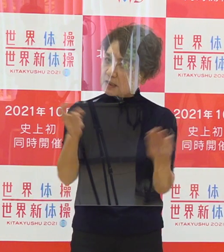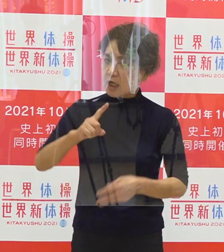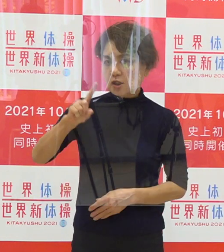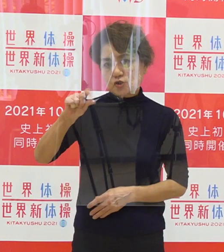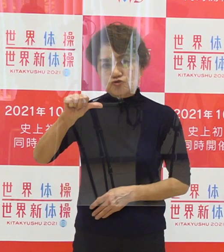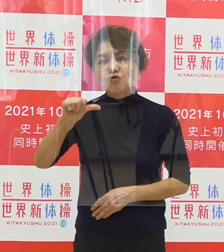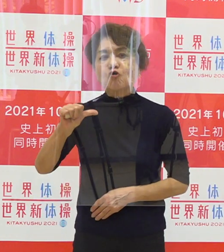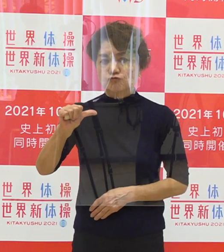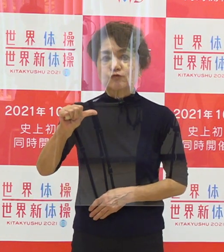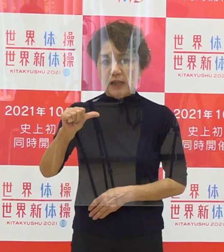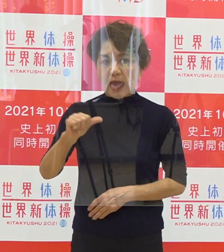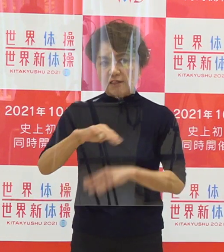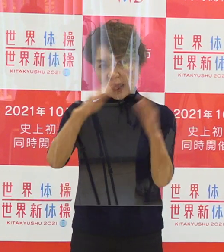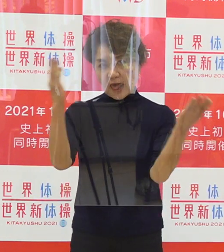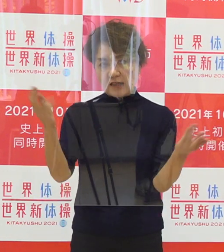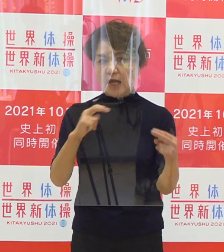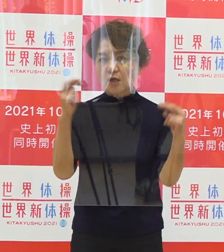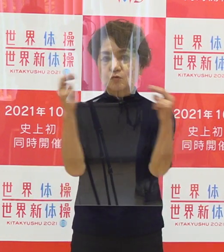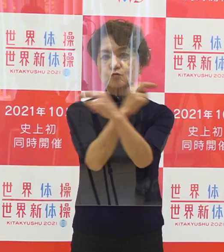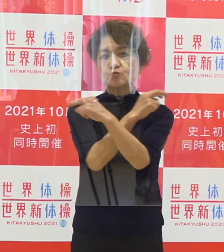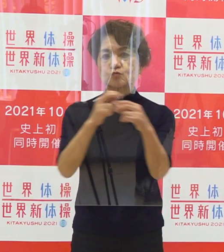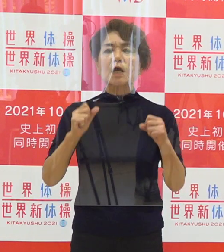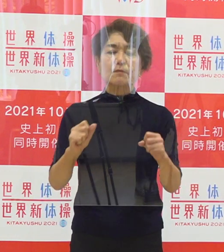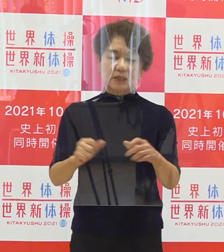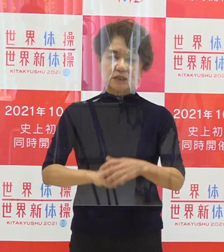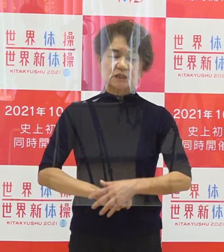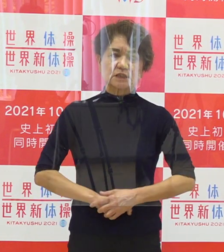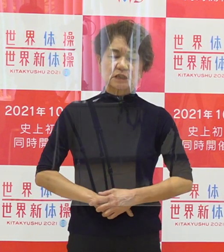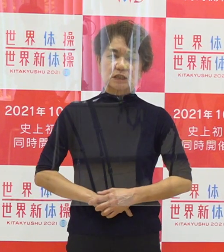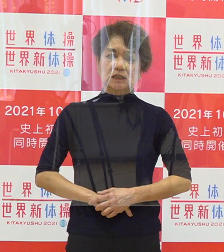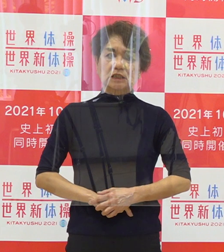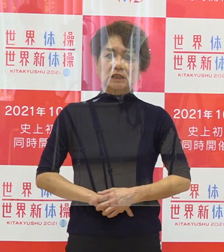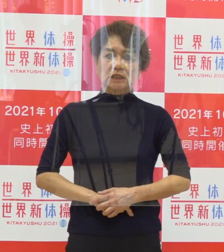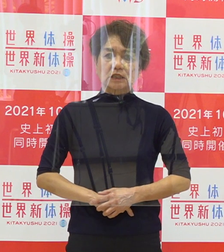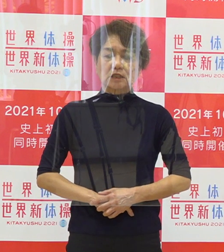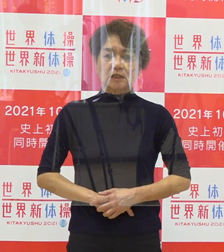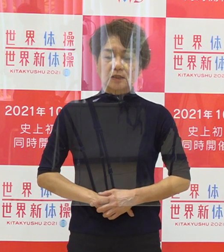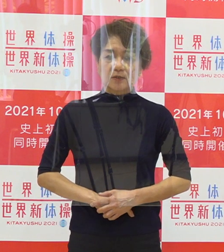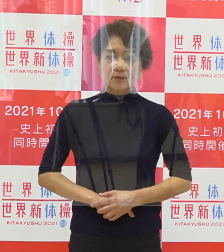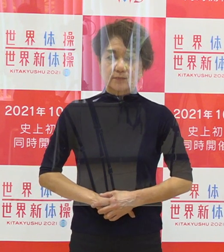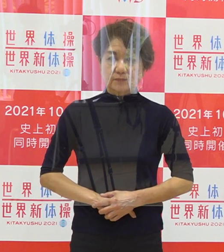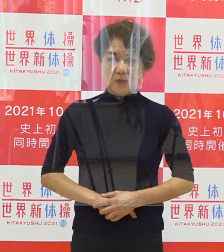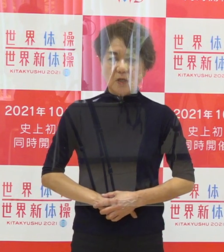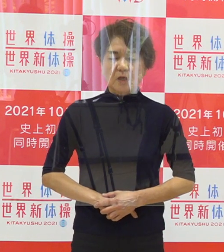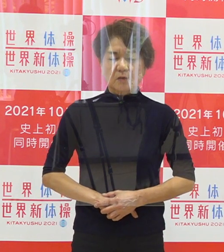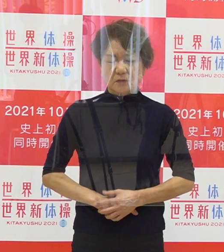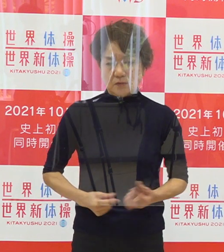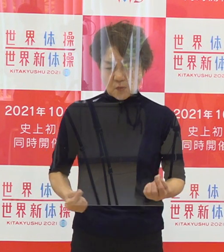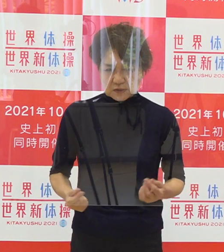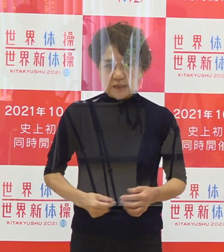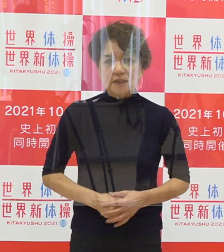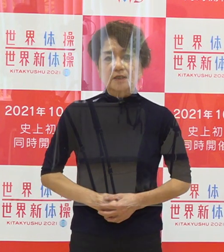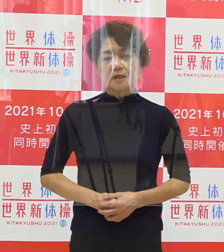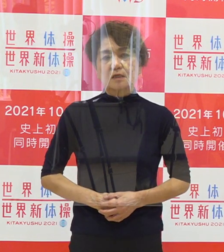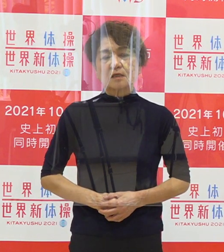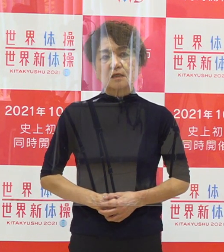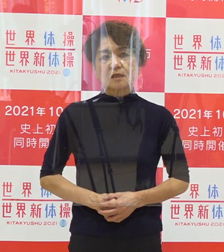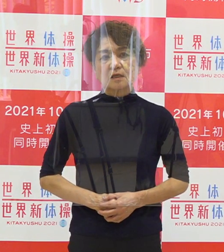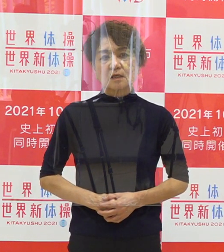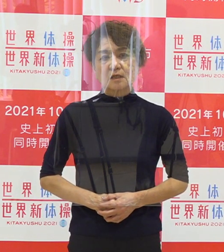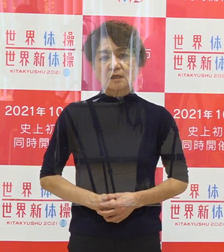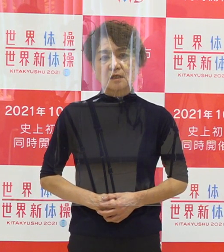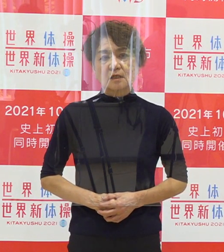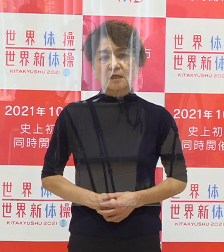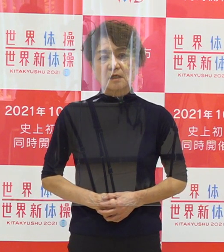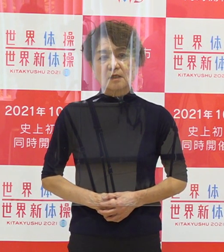の換気を行うところでありますけれども、そうしたものは当然行ったわけでありますが、同時にですね、一緒